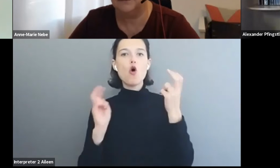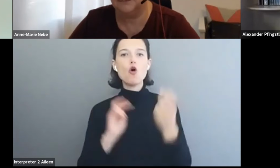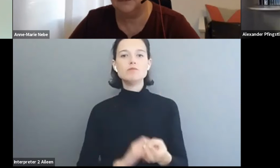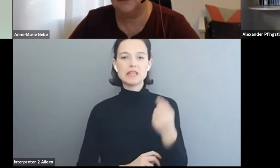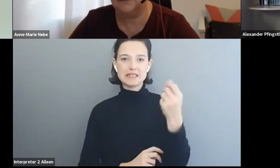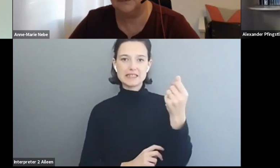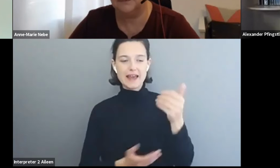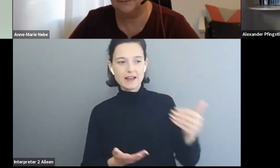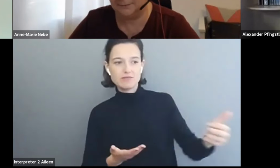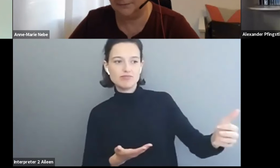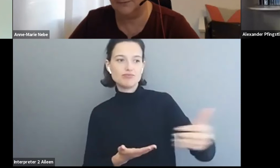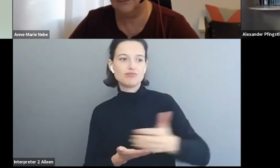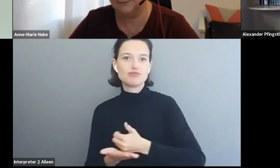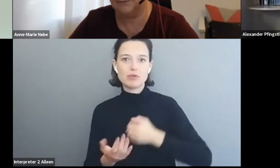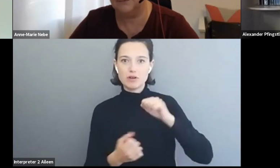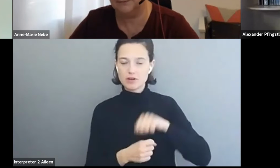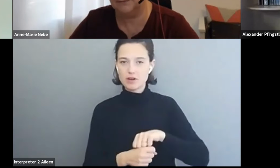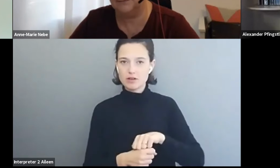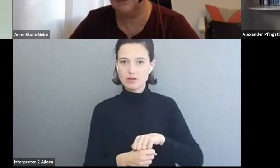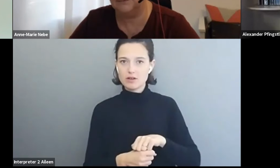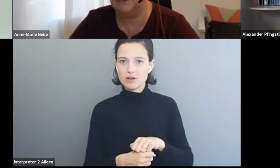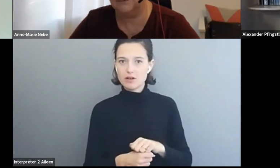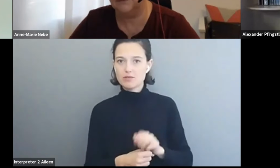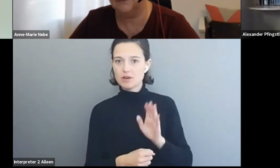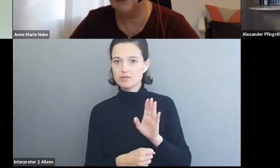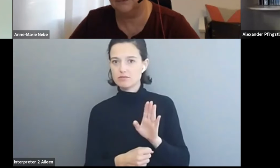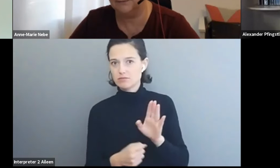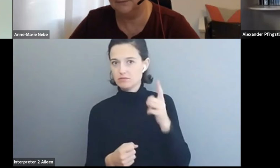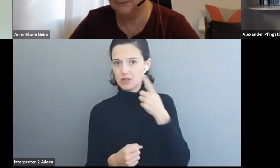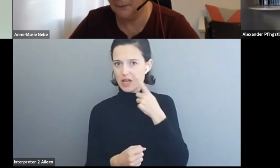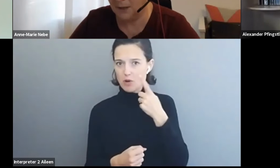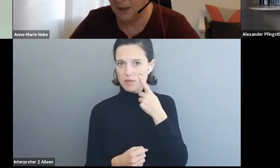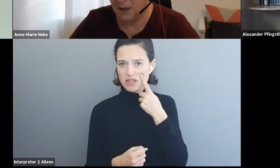gesagt, noch nicht, aber schon. Wo steht ihr?